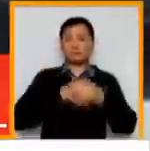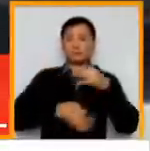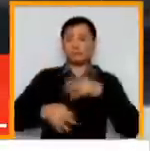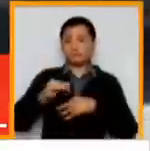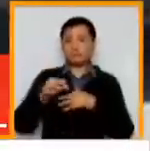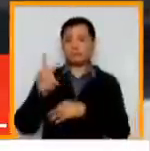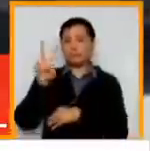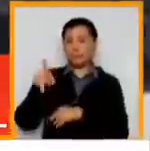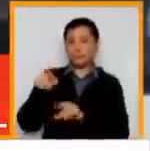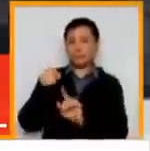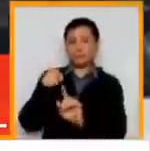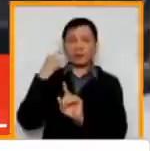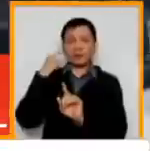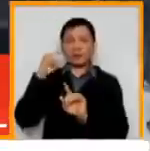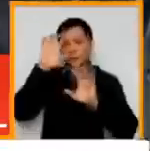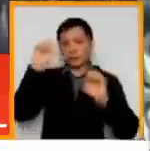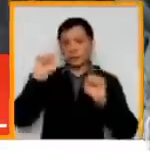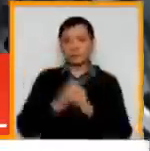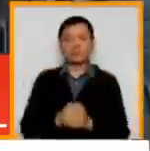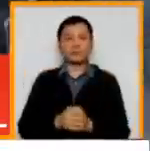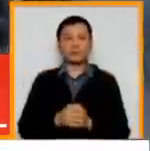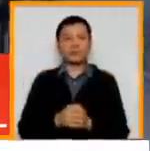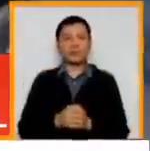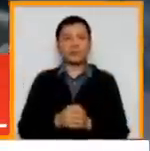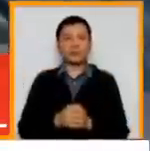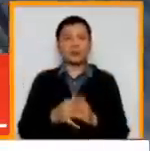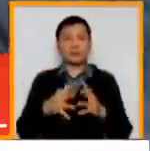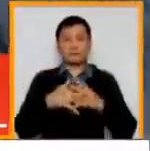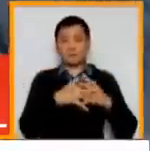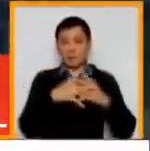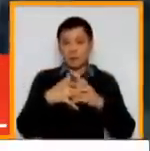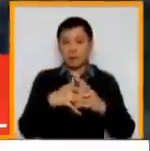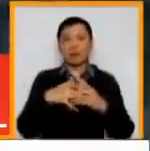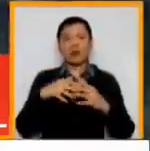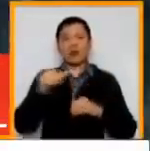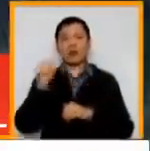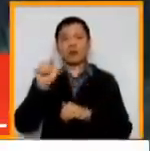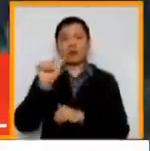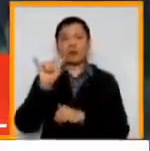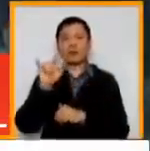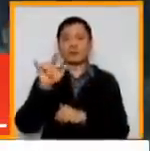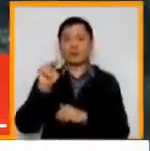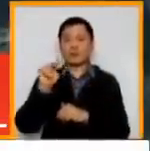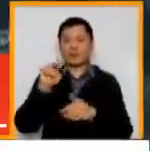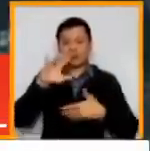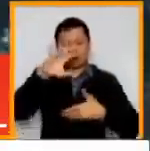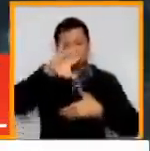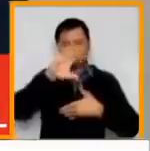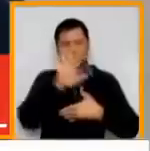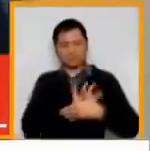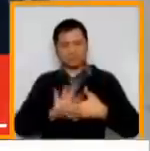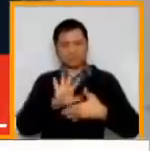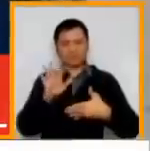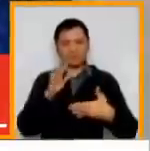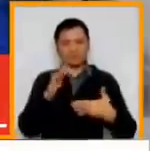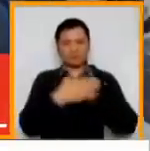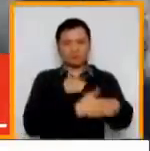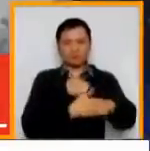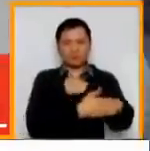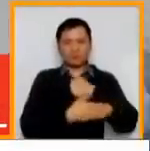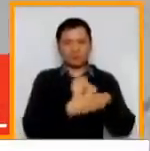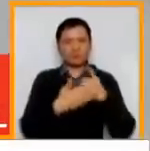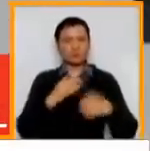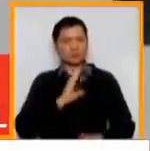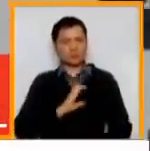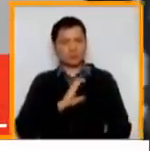Kinundin na naman ng Amerika at iba pang Latin American countries ang pamamaslang. Itinanggi rin ng Amerika ang mga ulat na US Drug Enforcement